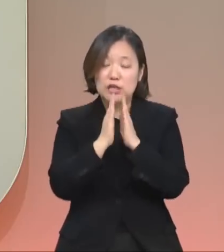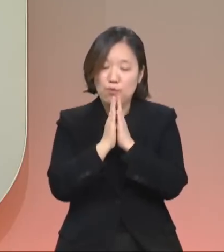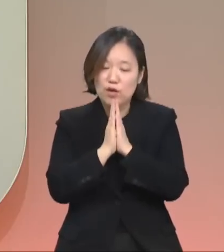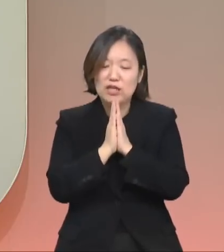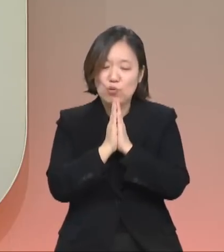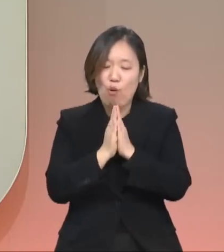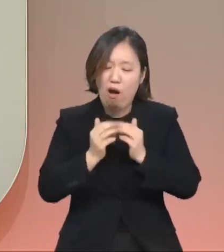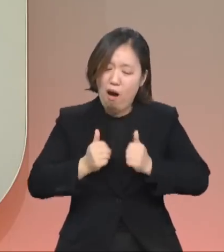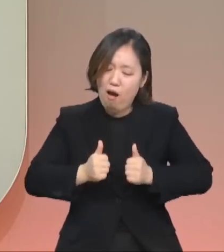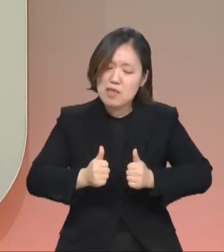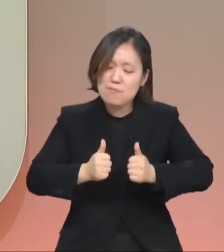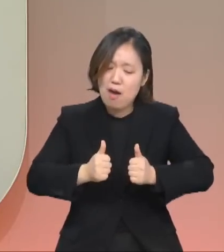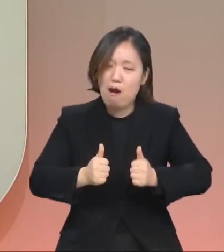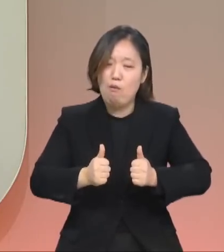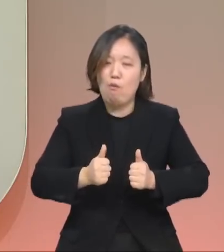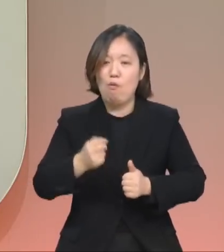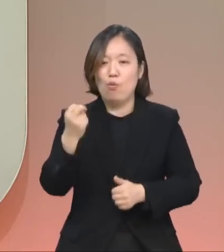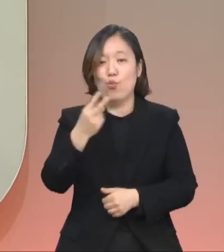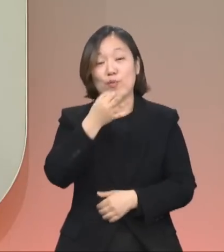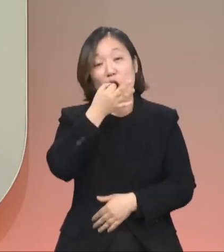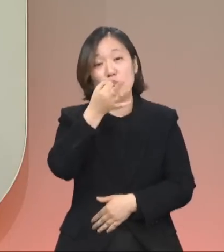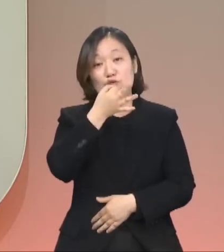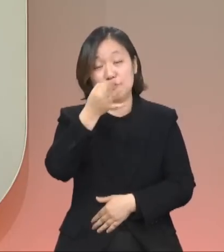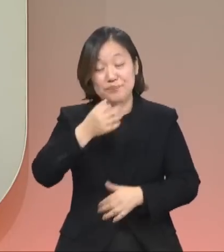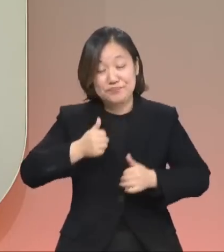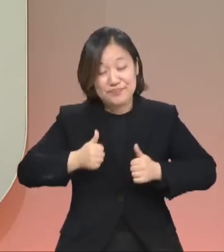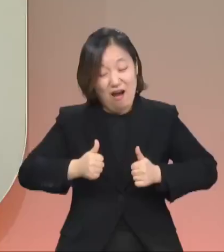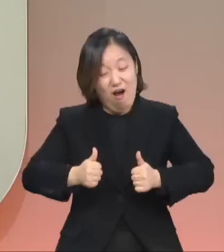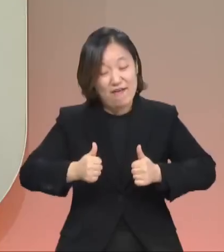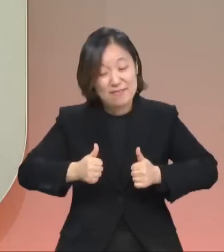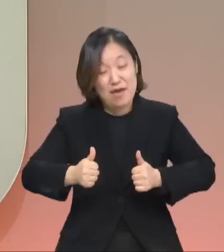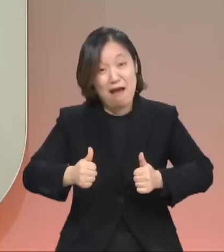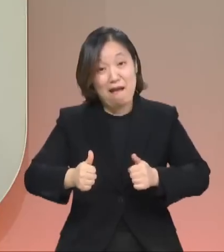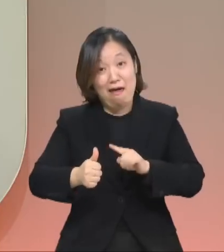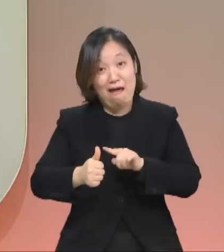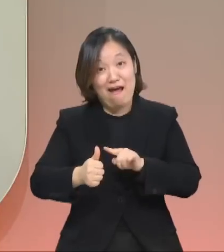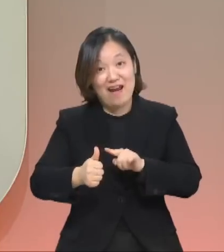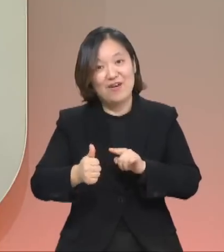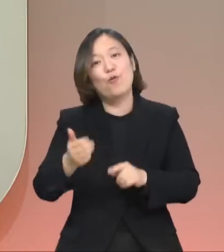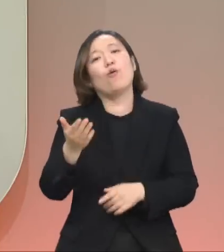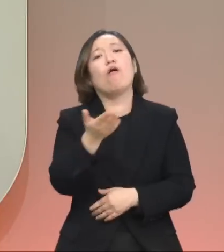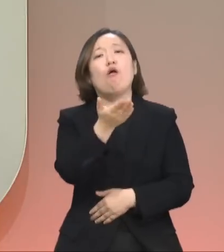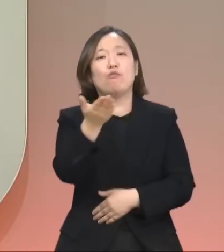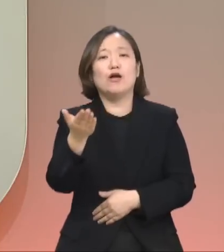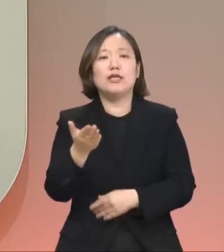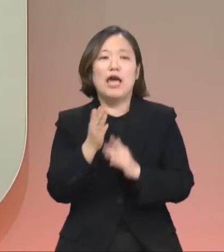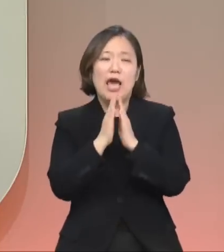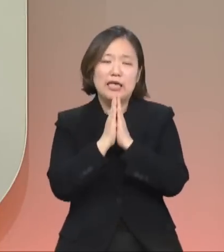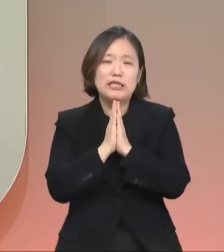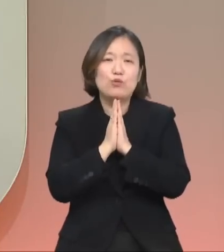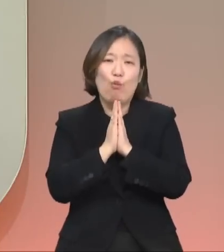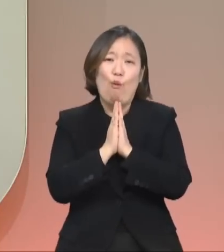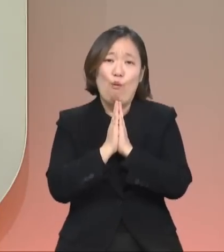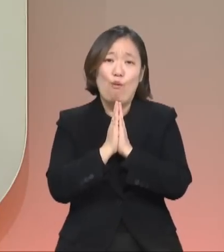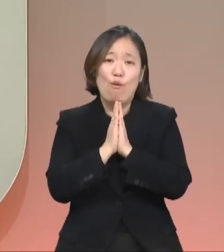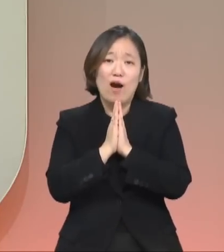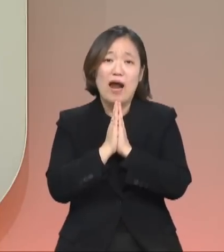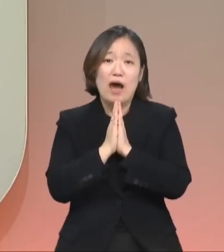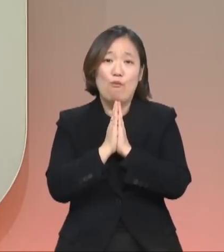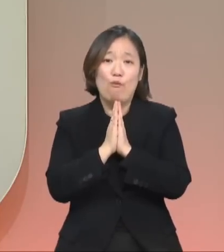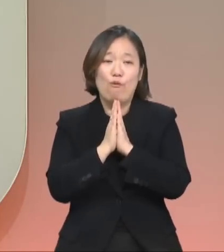해라 여러분들 염불 열심히 해라라고 여러분들을 그런 기도의 세계로 이끌기 위해서